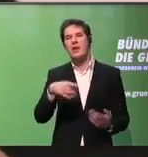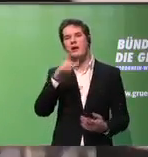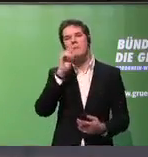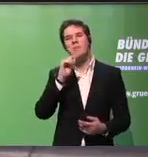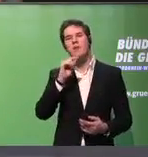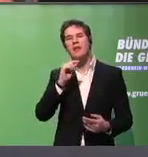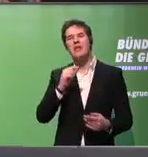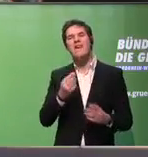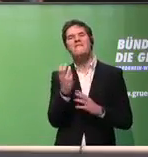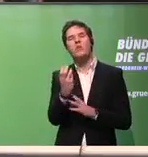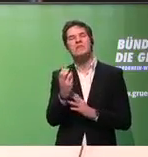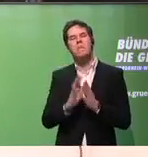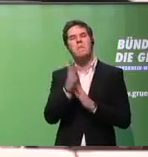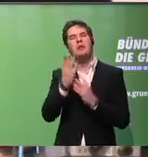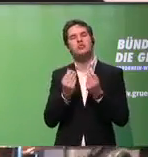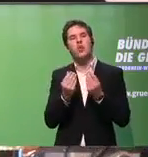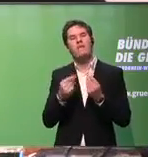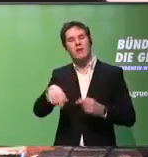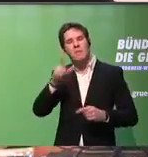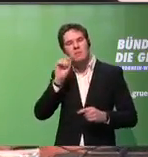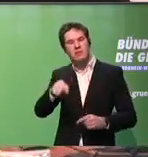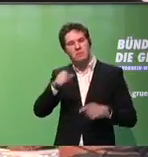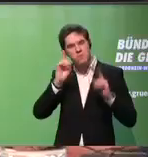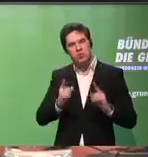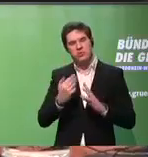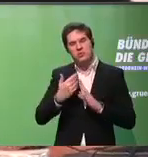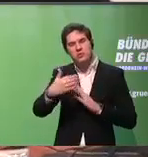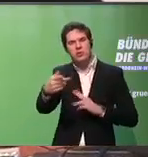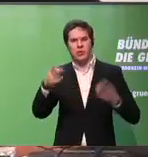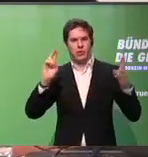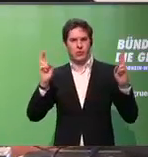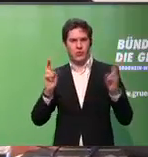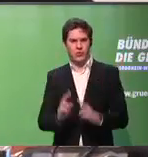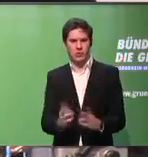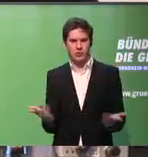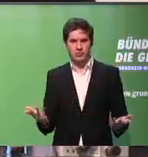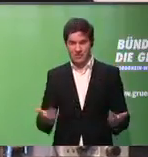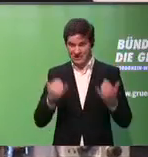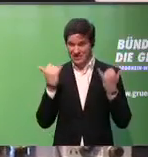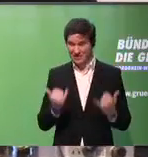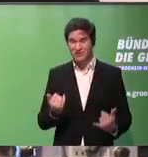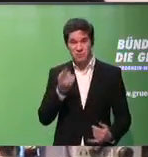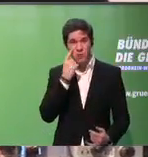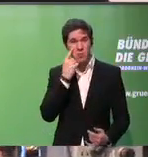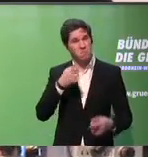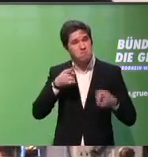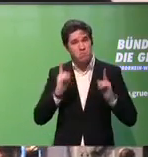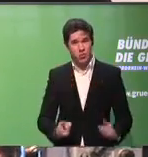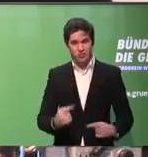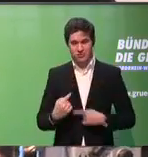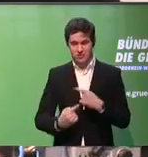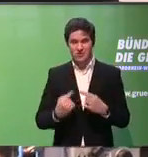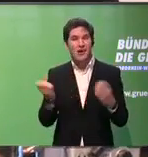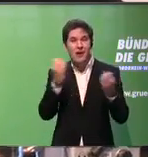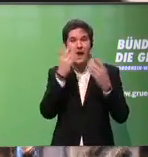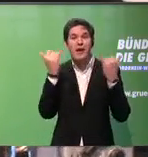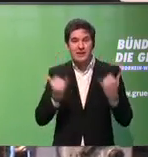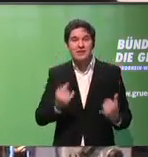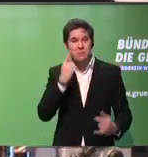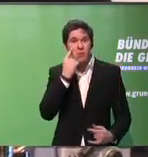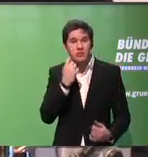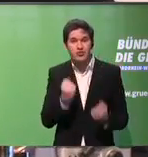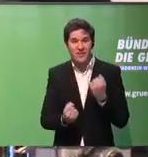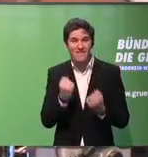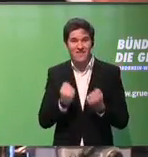gehen. Und das ist, was wir machen müssen, auch wenn es jetzt schwierig ist und auch wenn